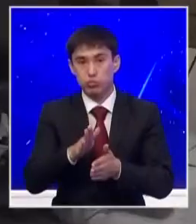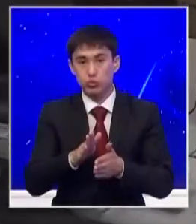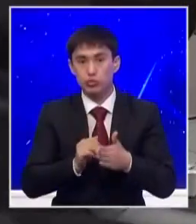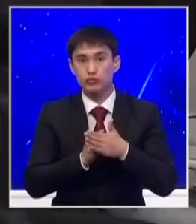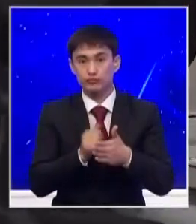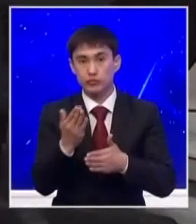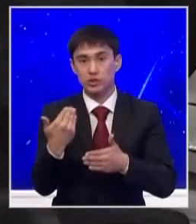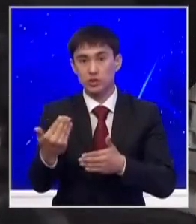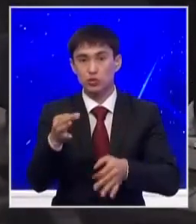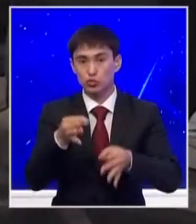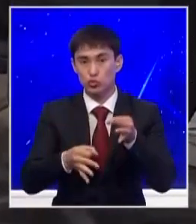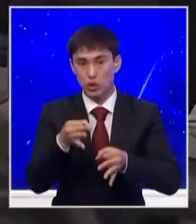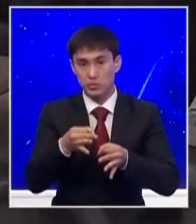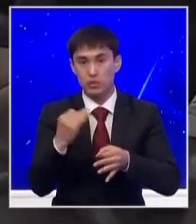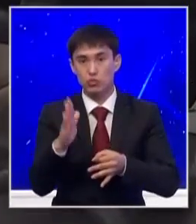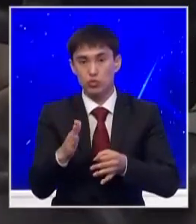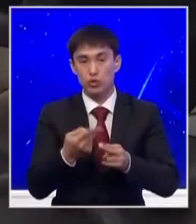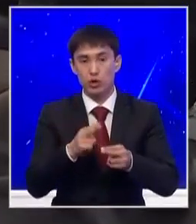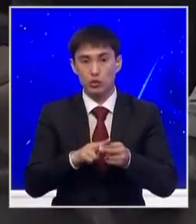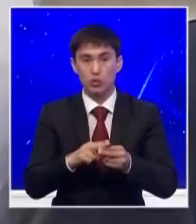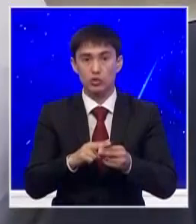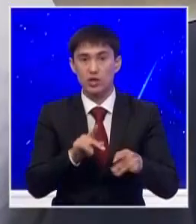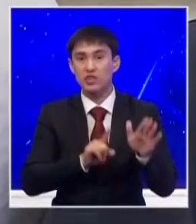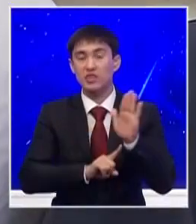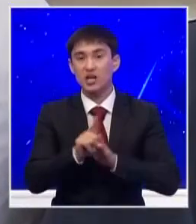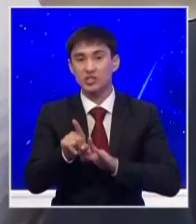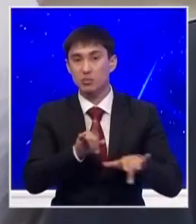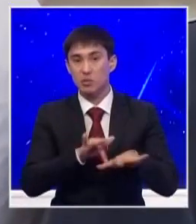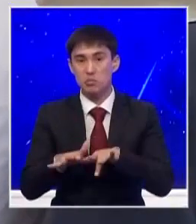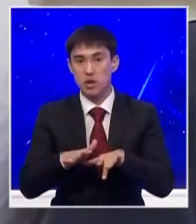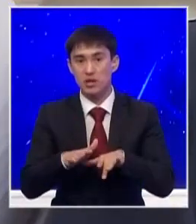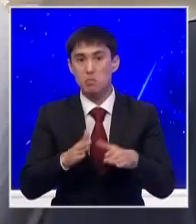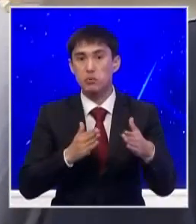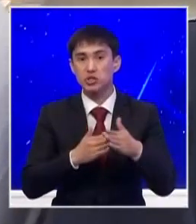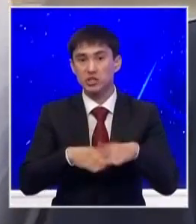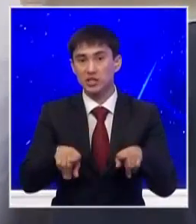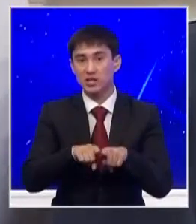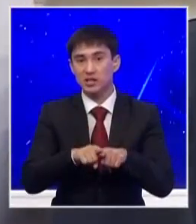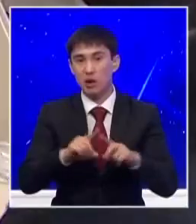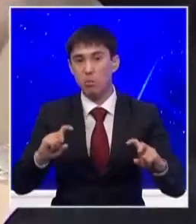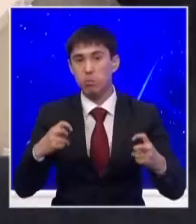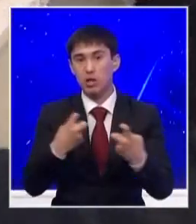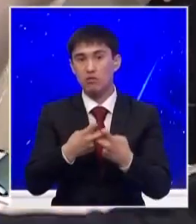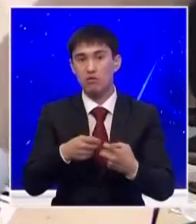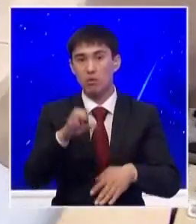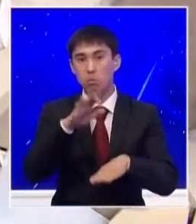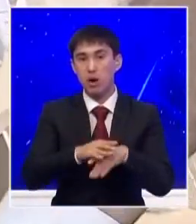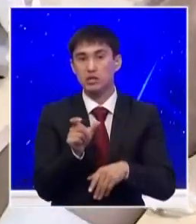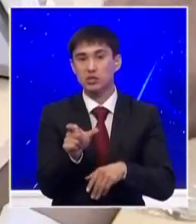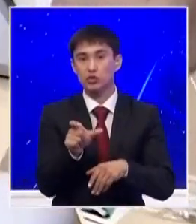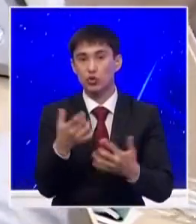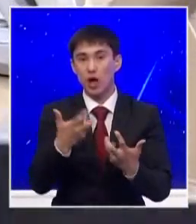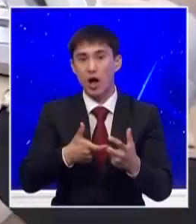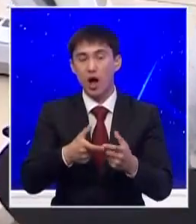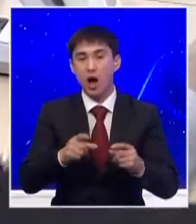давлению со стороны судебных приставов, которые уже начали принимать меры пресечения, такие как блокировка банковских счетов,